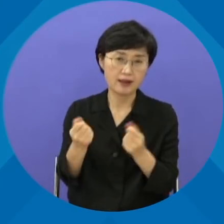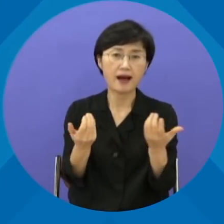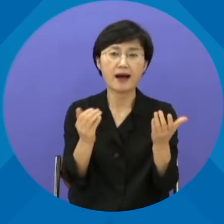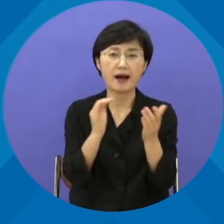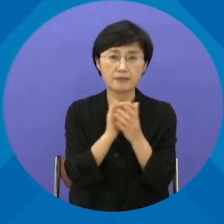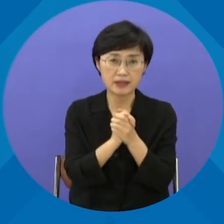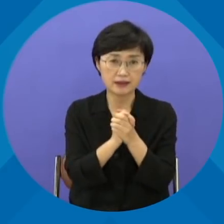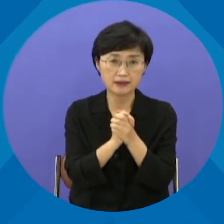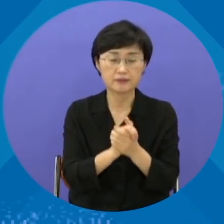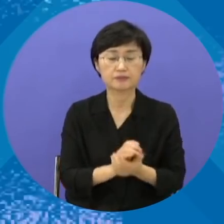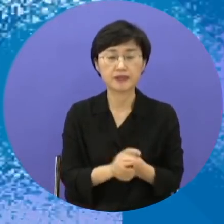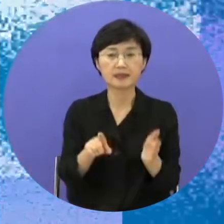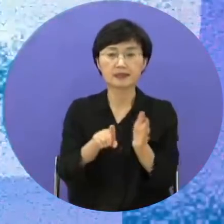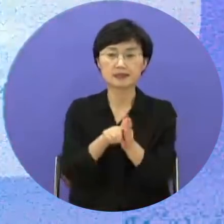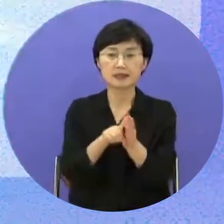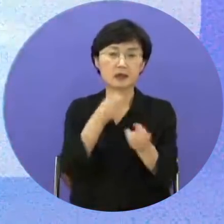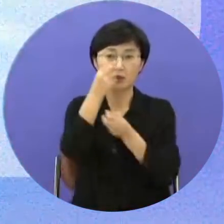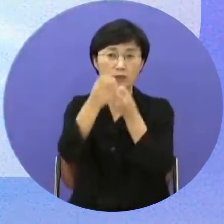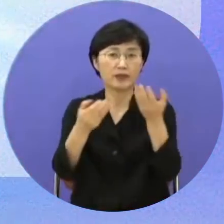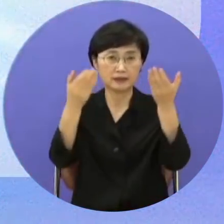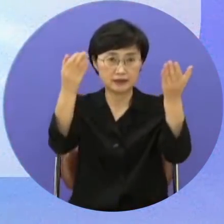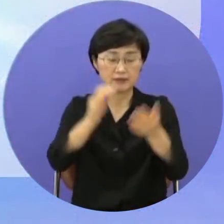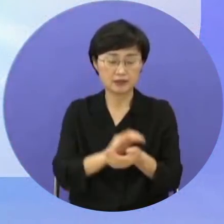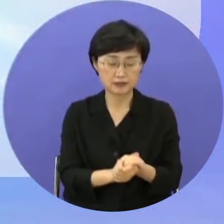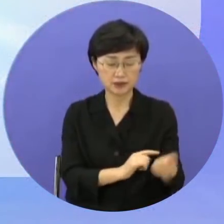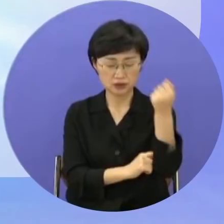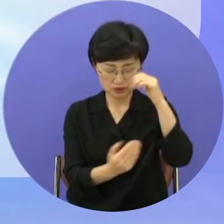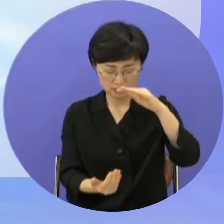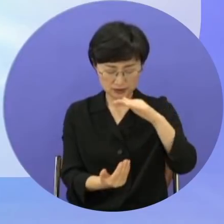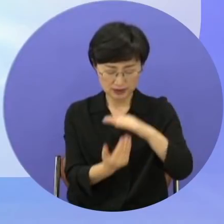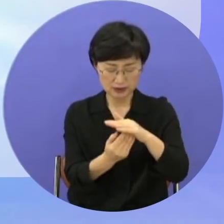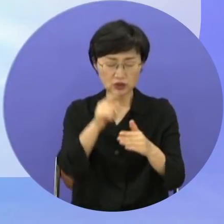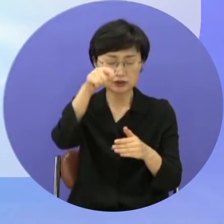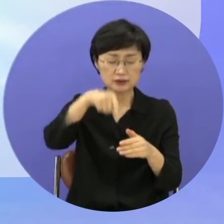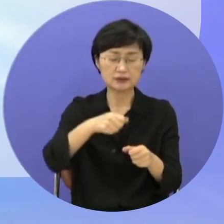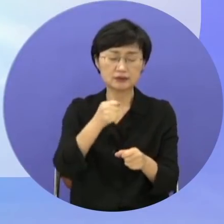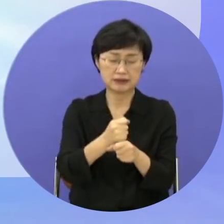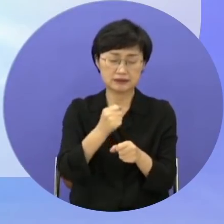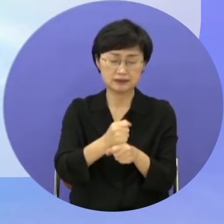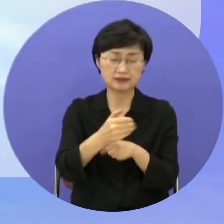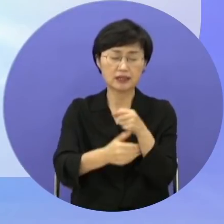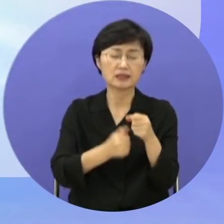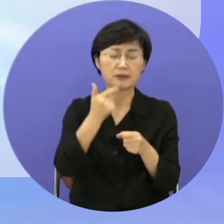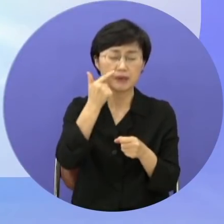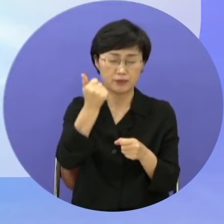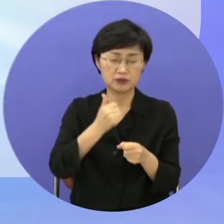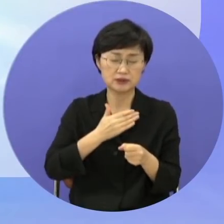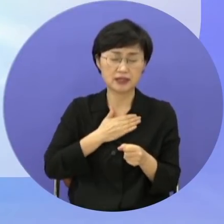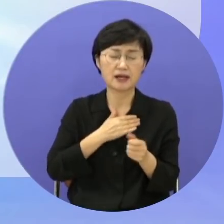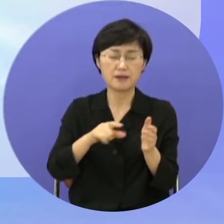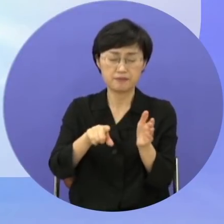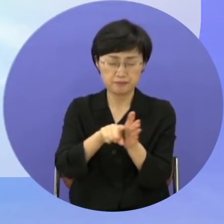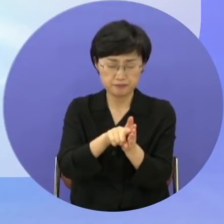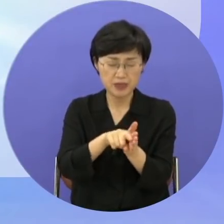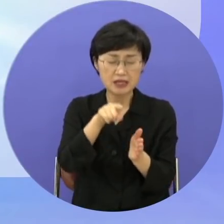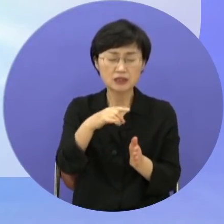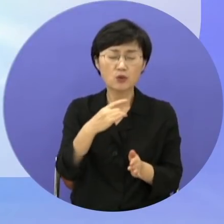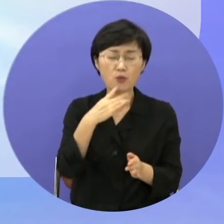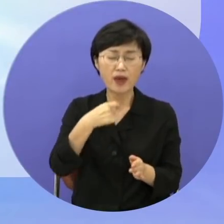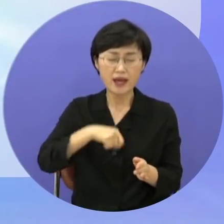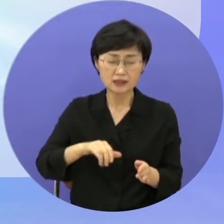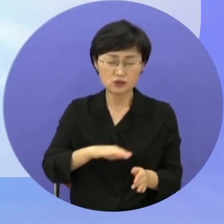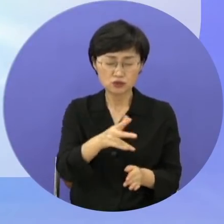우리의 신앙을 고백합니다. We will give our confession of faith. 전능하사 천지를 만드신 하나님 아버지를 내가 믿사오며